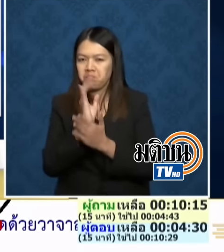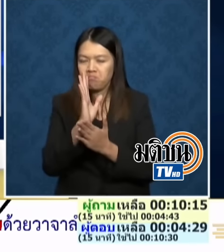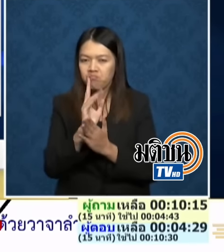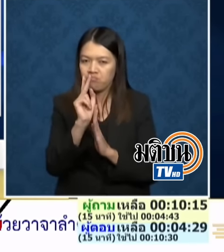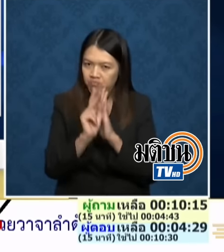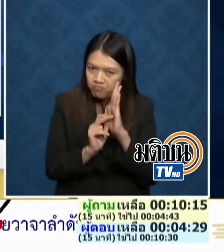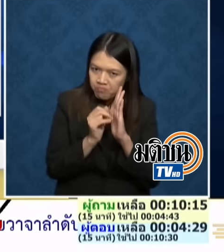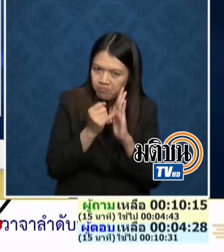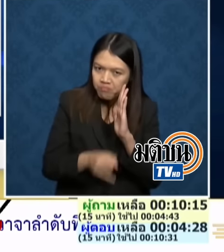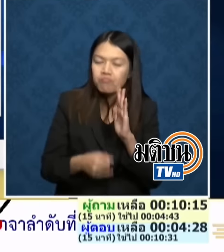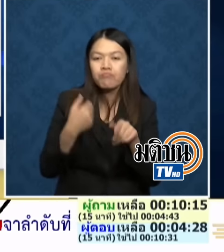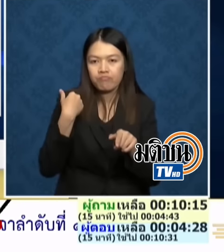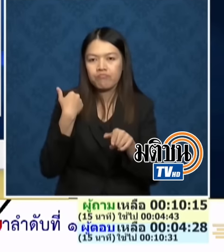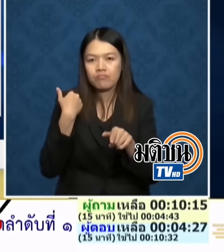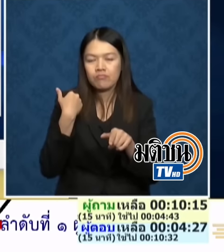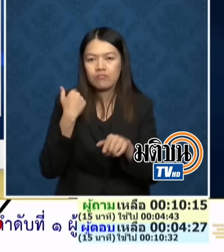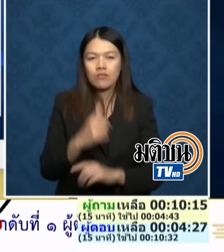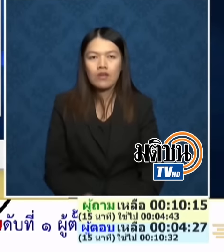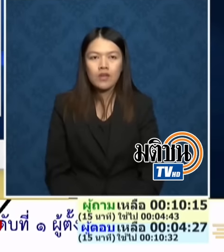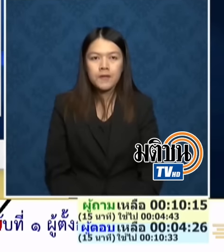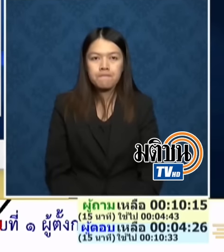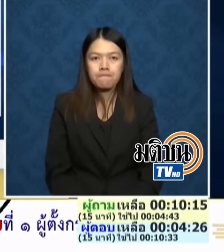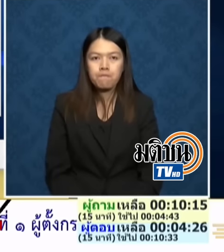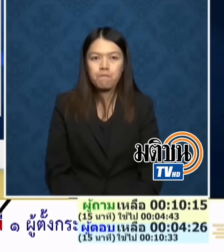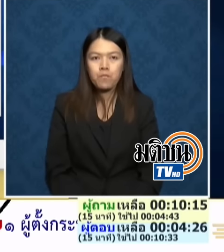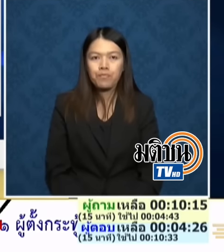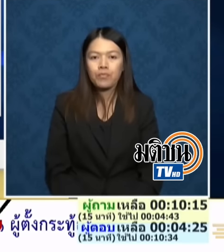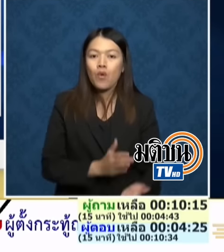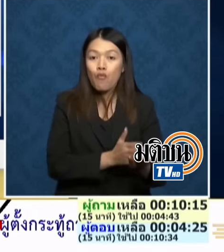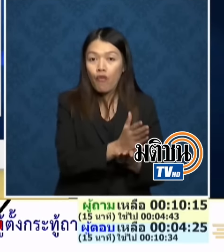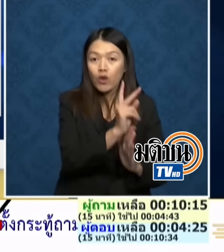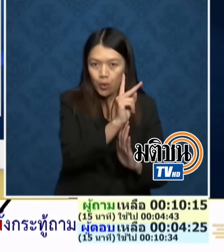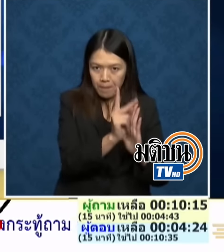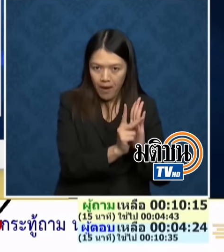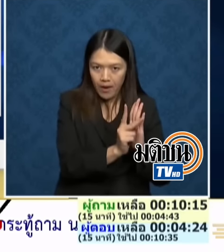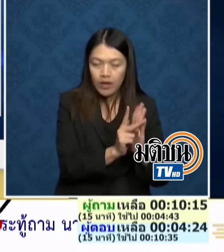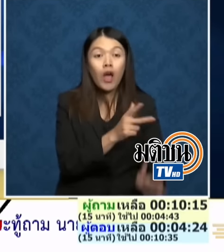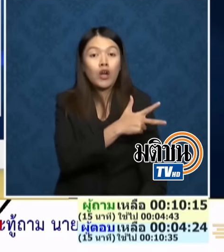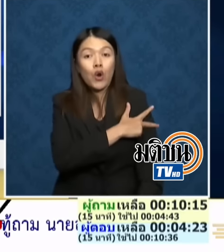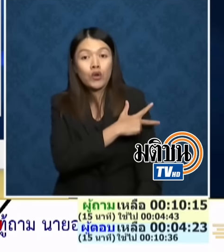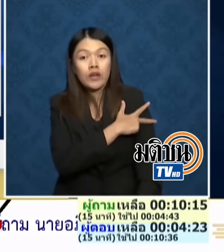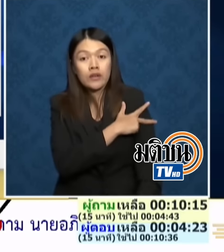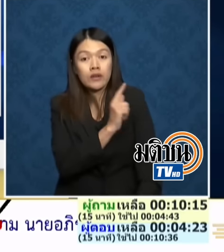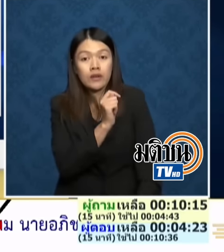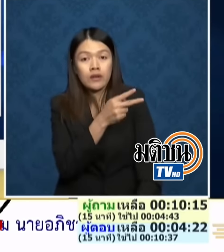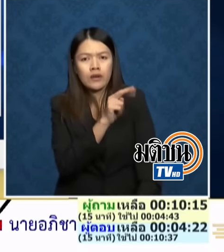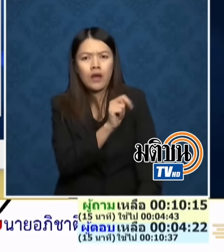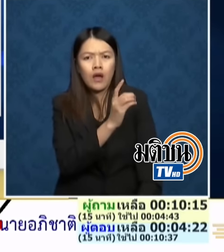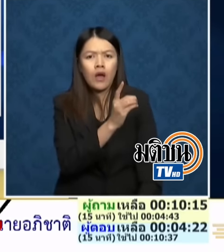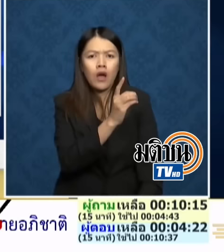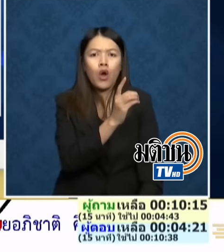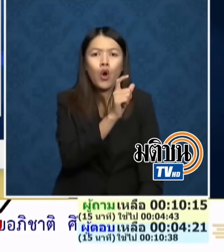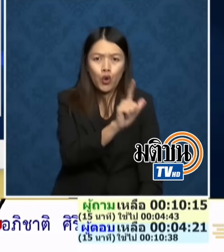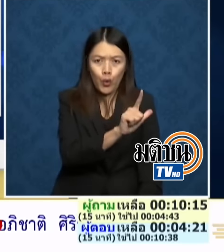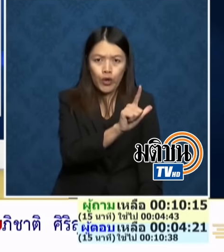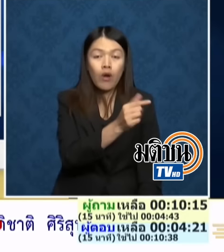ผมถงมอบหมายให้ทภิษาฝายกฎหมายด็คเตอ์ทนดลไปล้องท